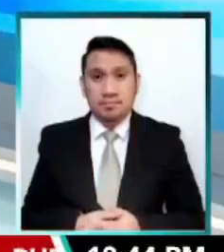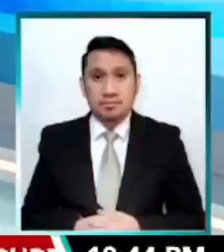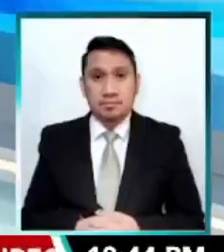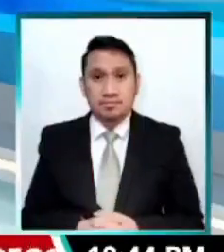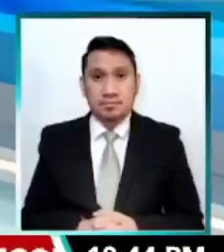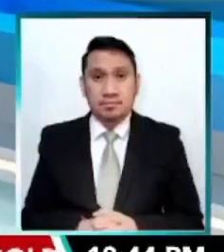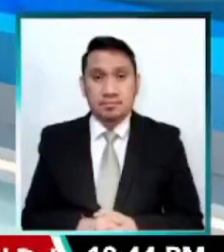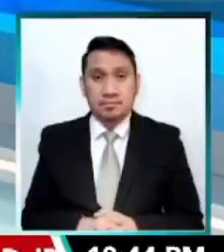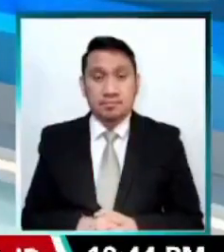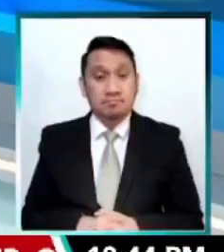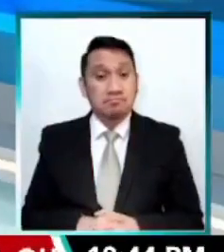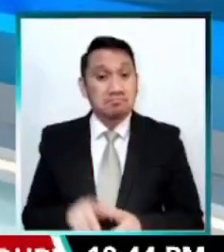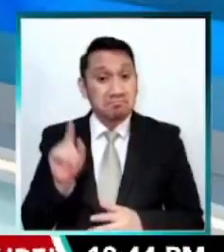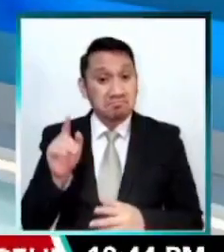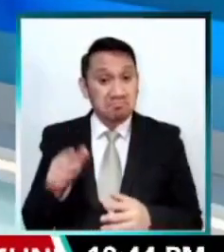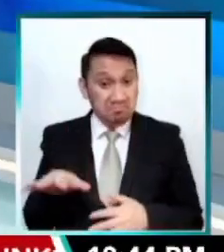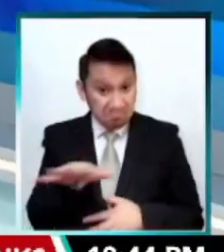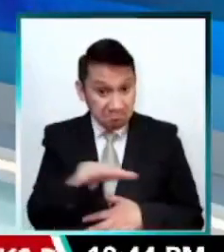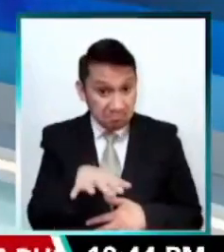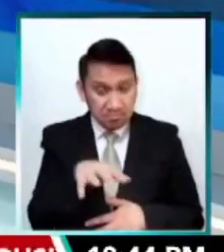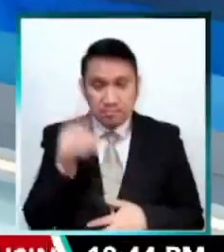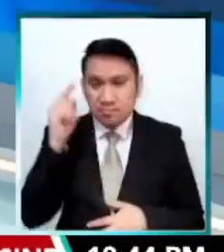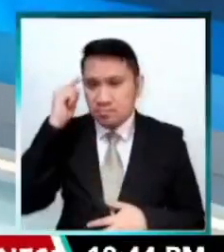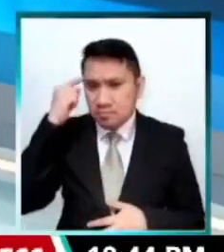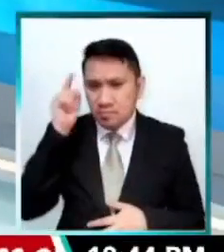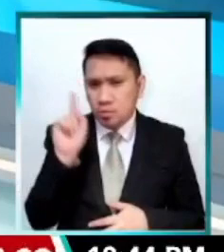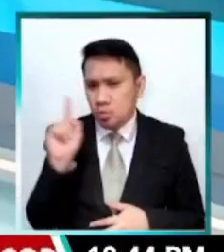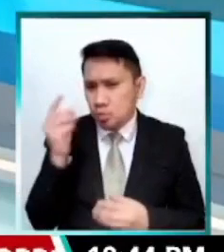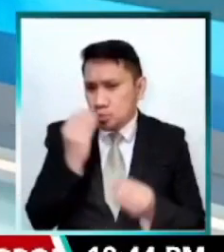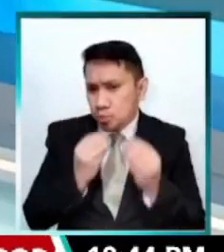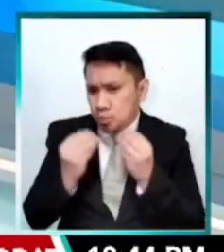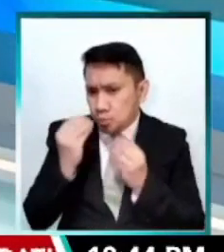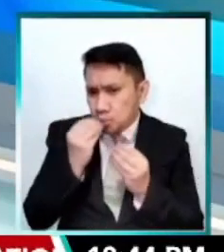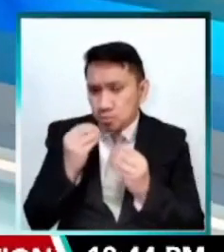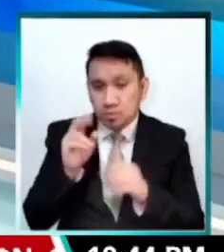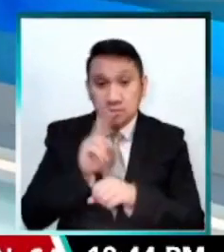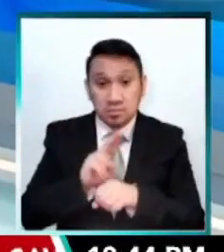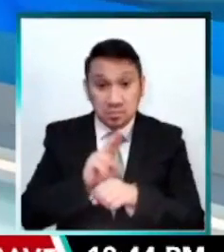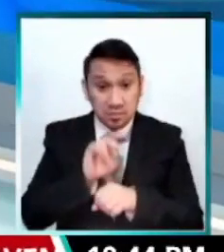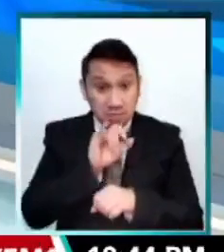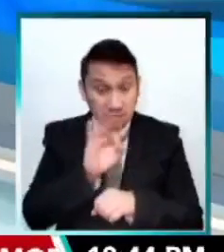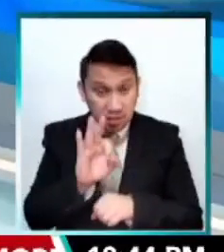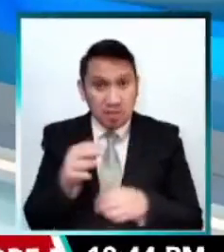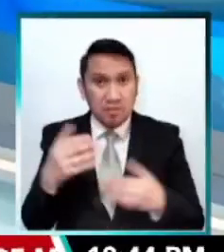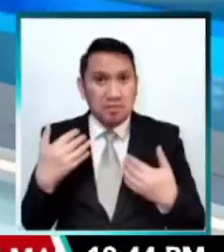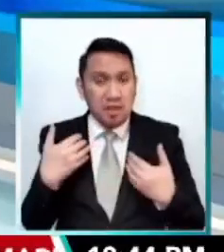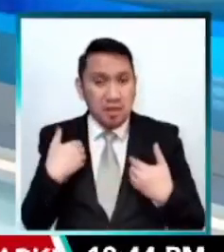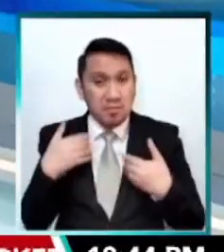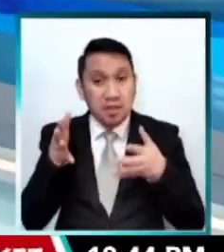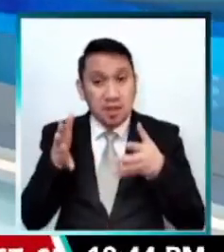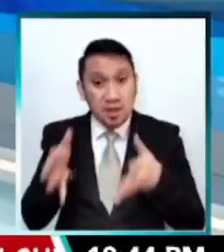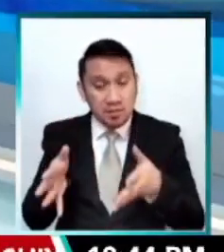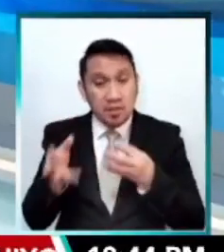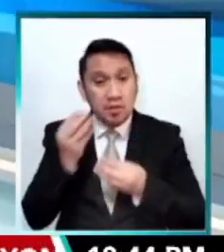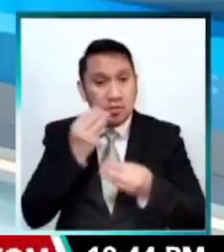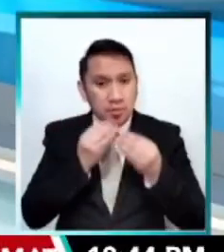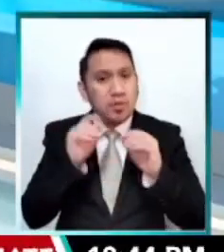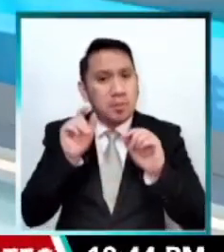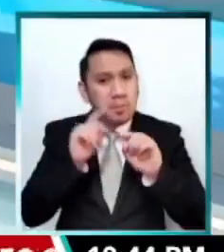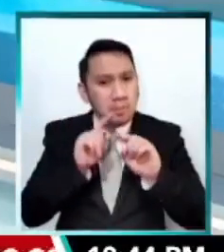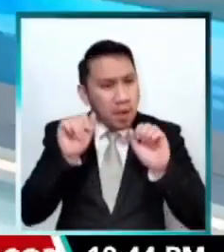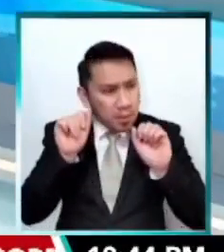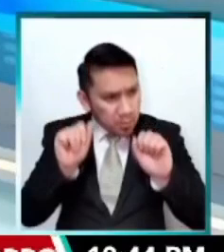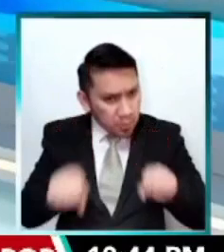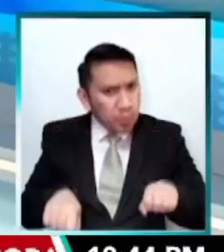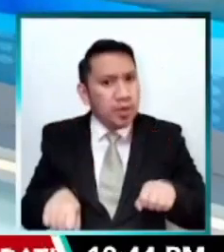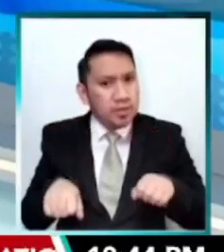sa mga nag-iisip na nang iahanda sa Noche Buena, kung malimit kayong may tirang pagkain, baka pwede pa yang maihanda. Ang mga